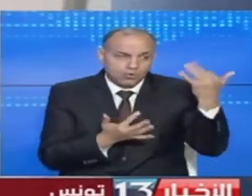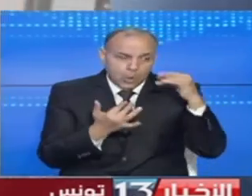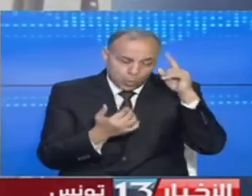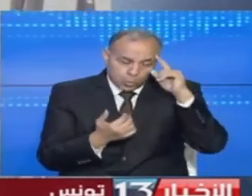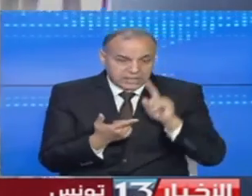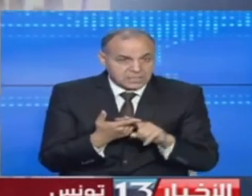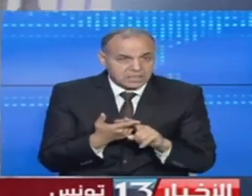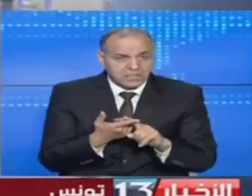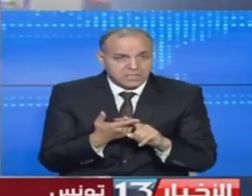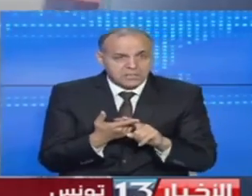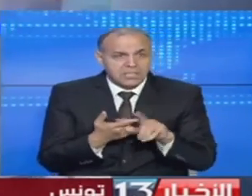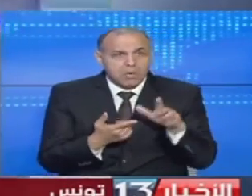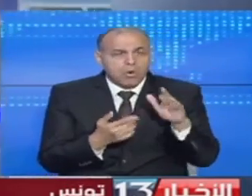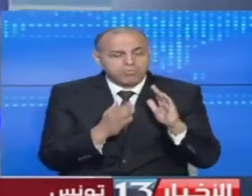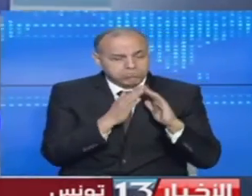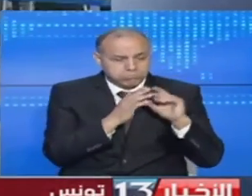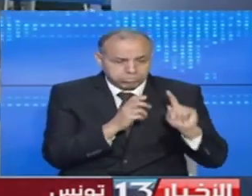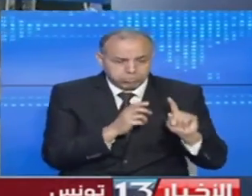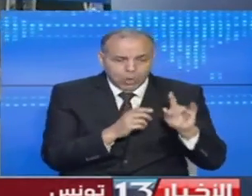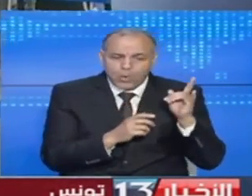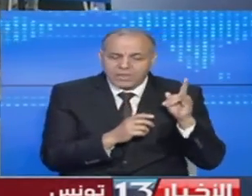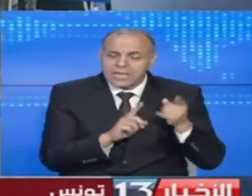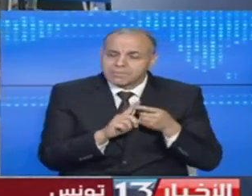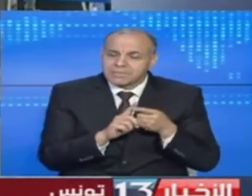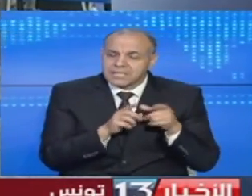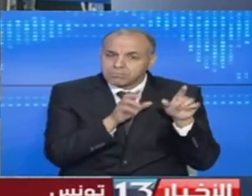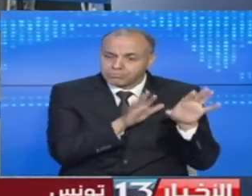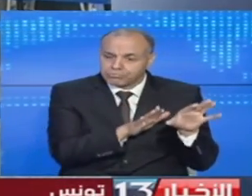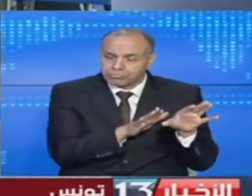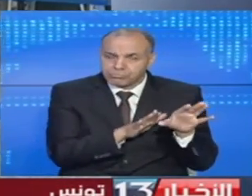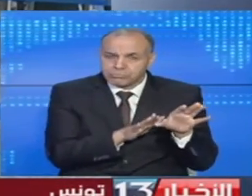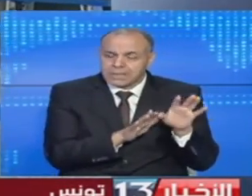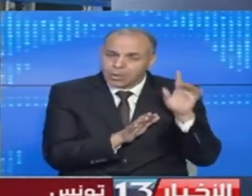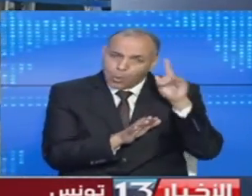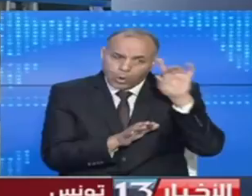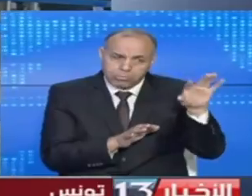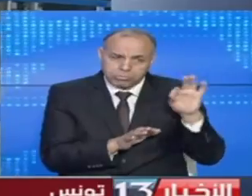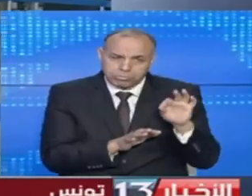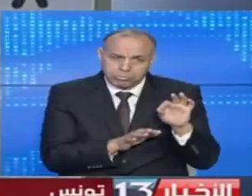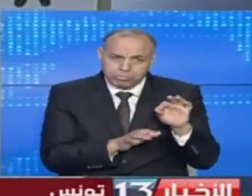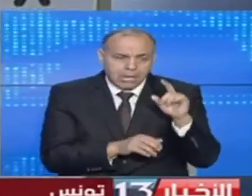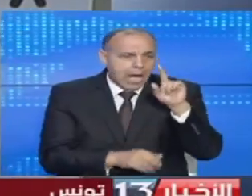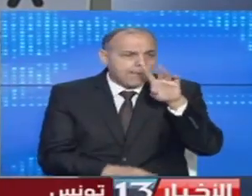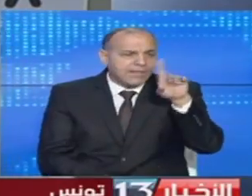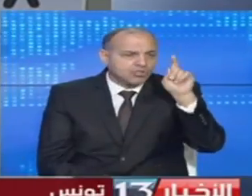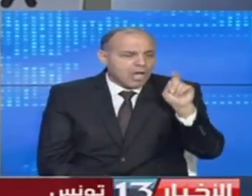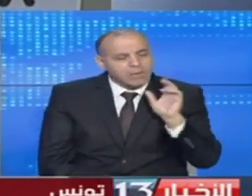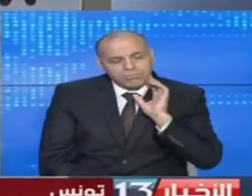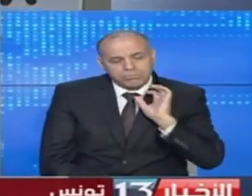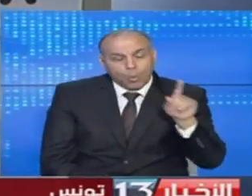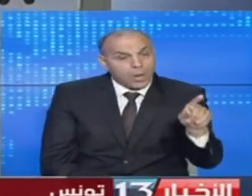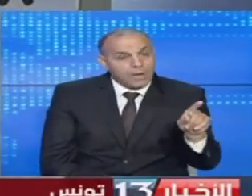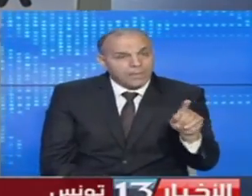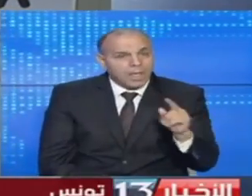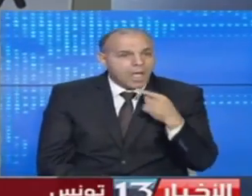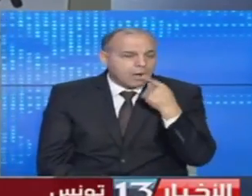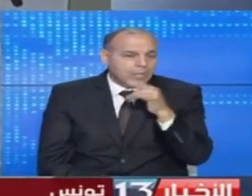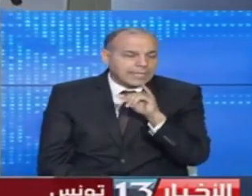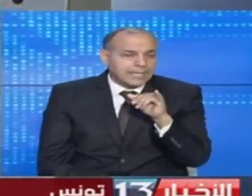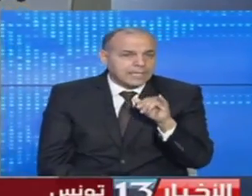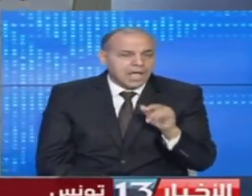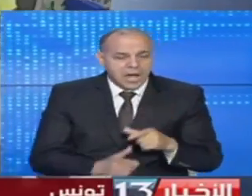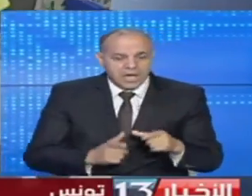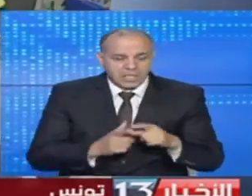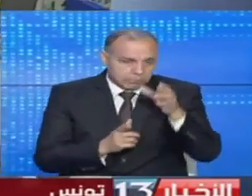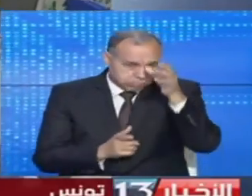تونس في مكان الارقام او النزول المخصصه للغرب بصفه اغتيال يه لمده اربعه عشر يوما وفق ما اعتمدته